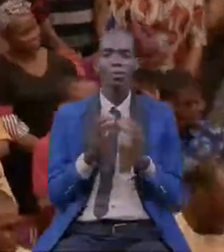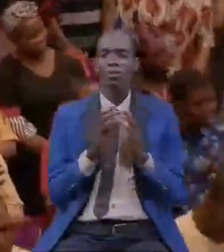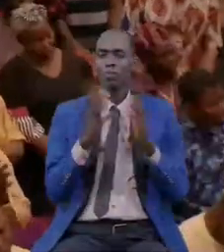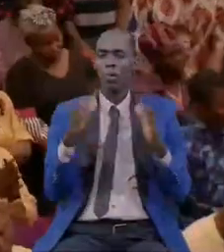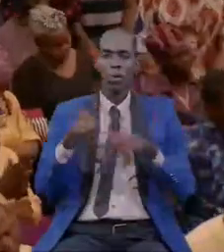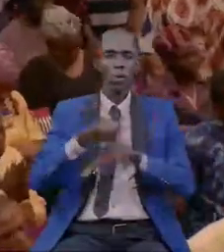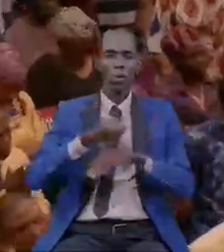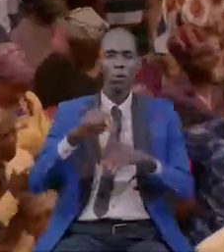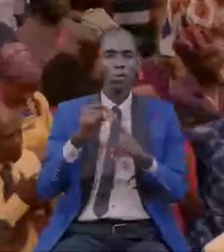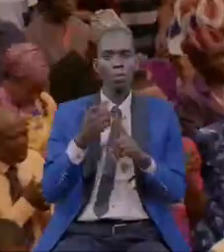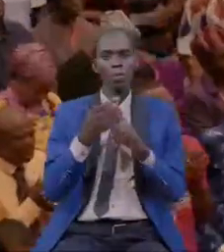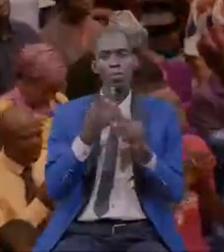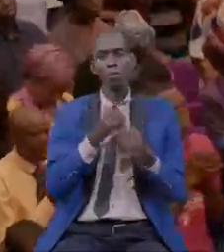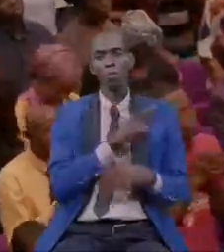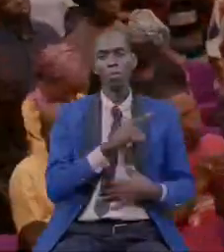de Dieu